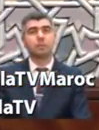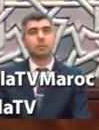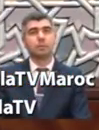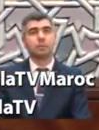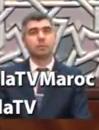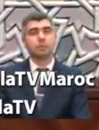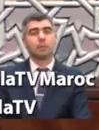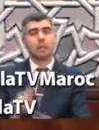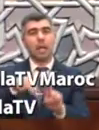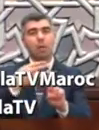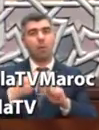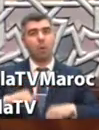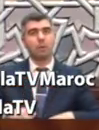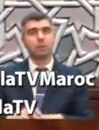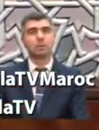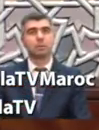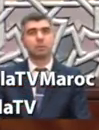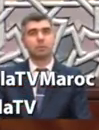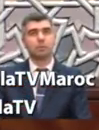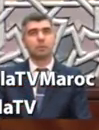رد سيد الوزير.